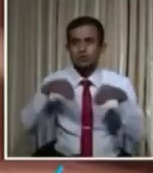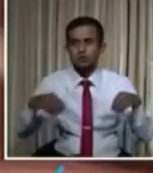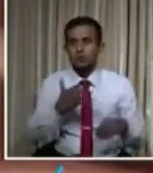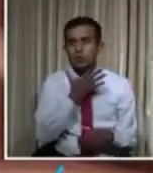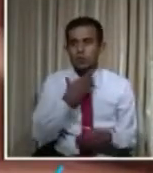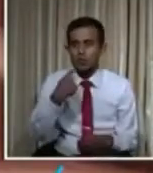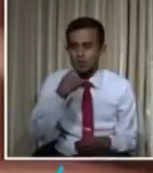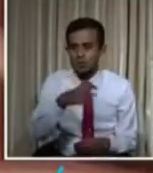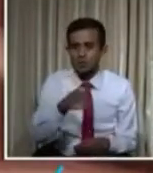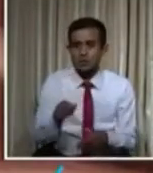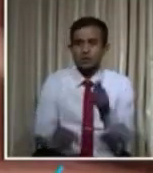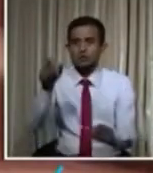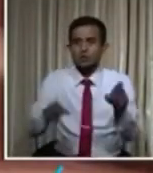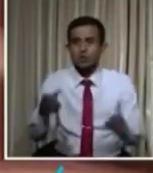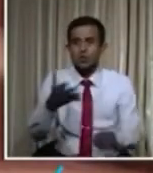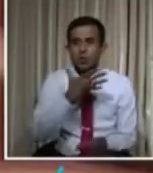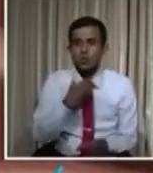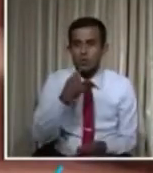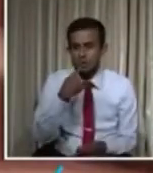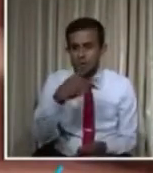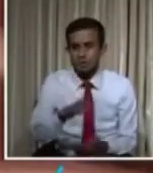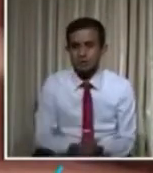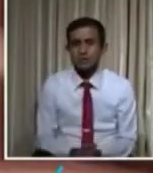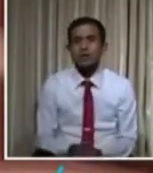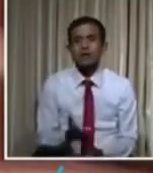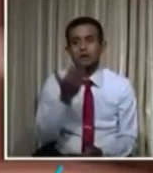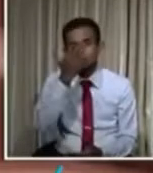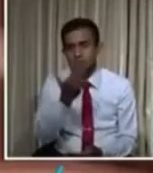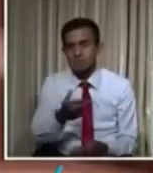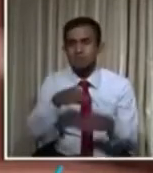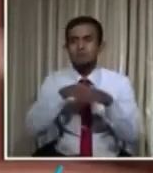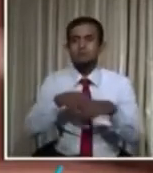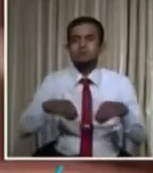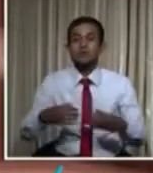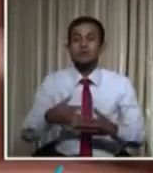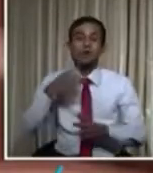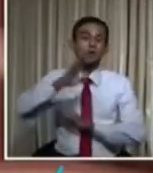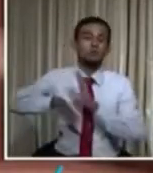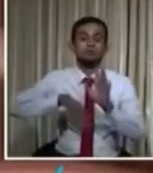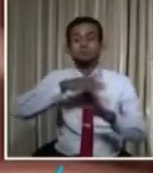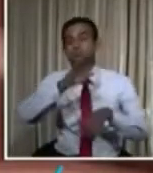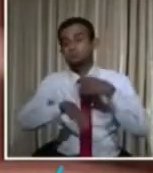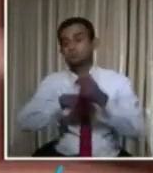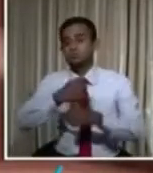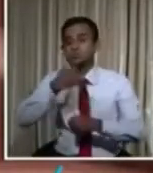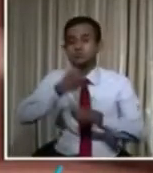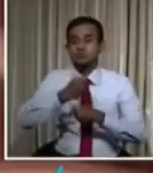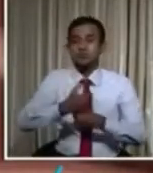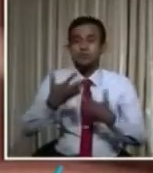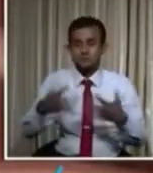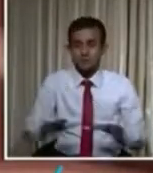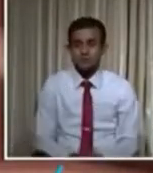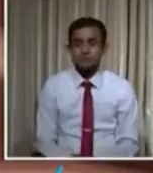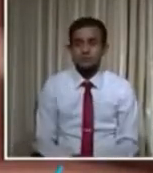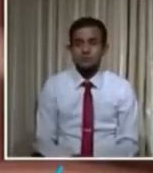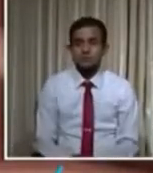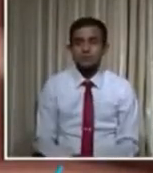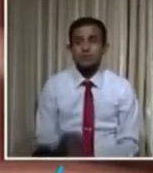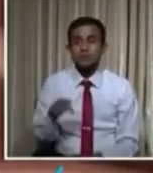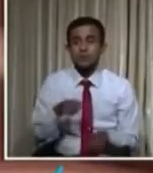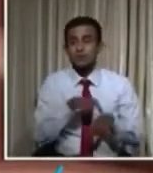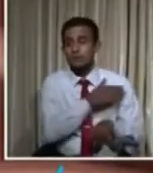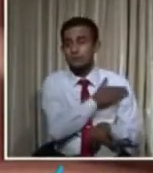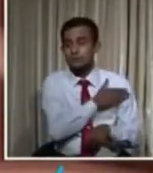කිව්වා පාරිභෝගිකයාට බොරු කිව්වා ඒකෙන් තමයි මේ කෘෂිකර්මාන්තයේ මහා අවුලක් ඇති වෙලා ආණ්ඩුව අප්‍රසාදයට පත් වුනේ මේ කාලය